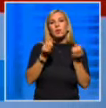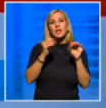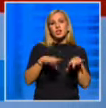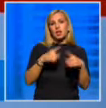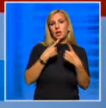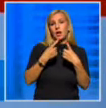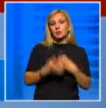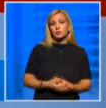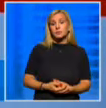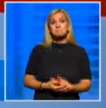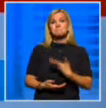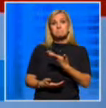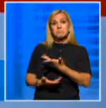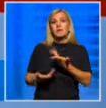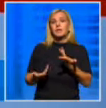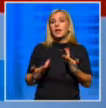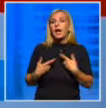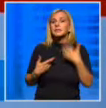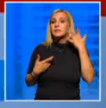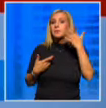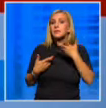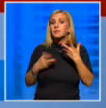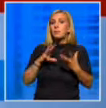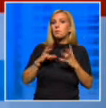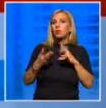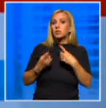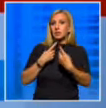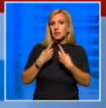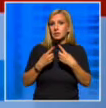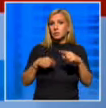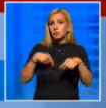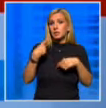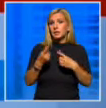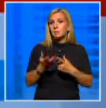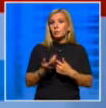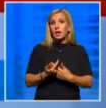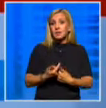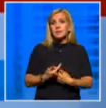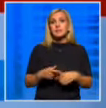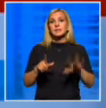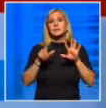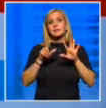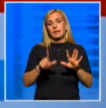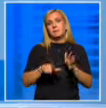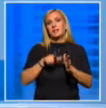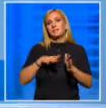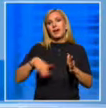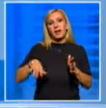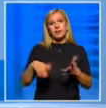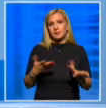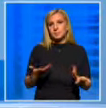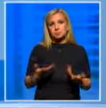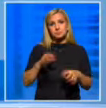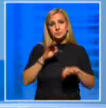Добре, как си представяте вие политическият разговор след поредните седми извънредни избори? Как